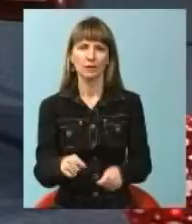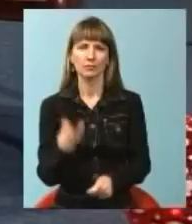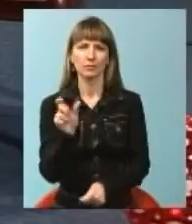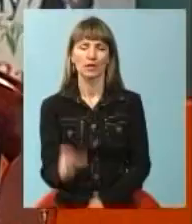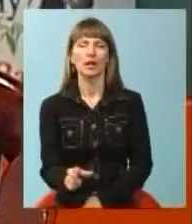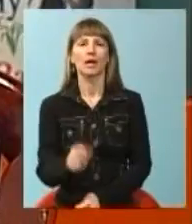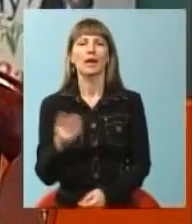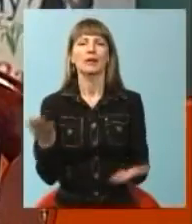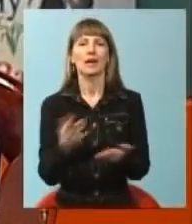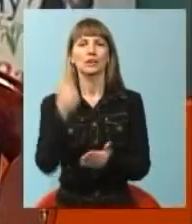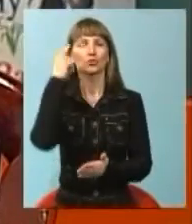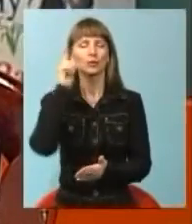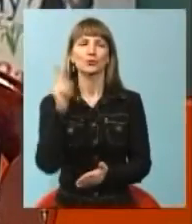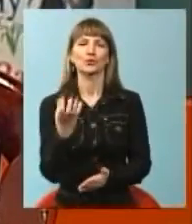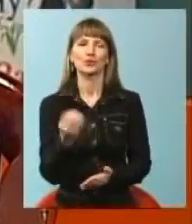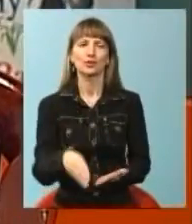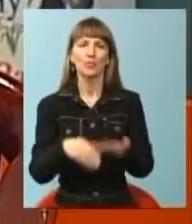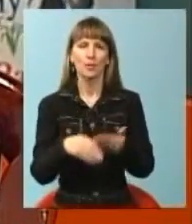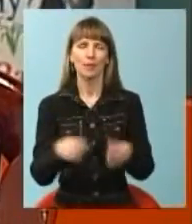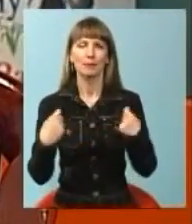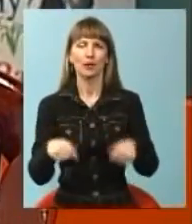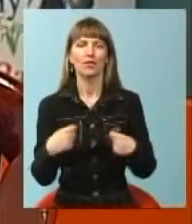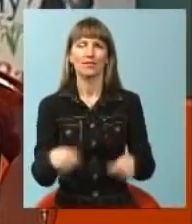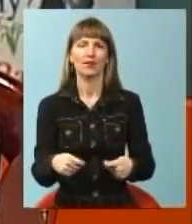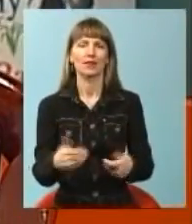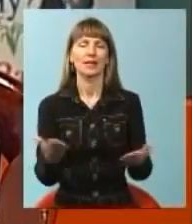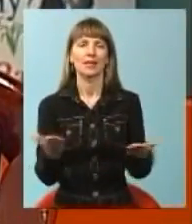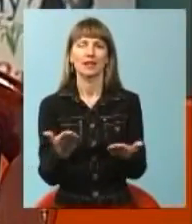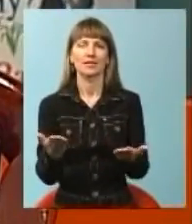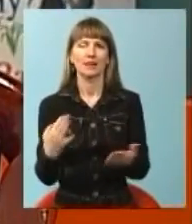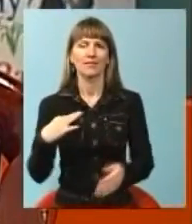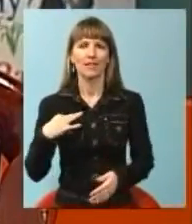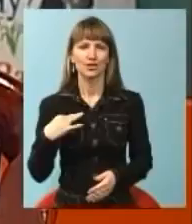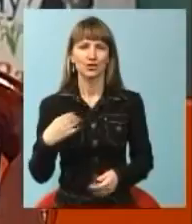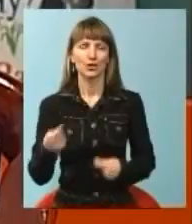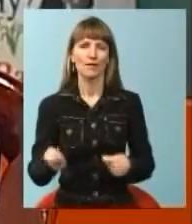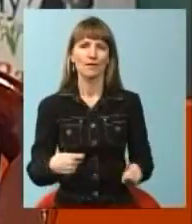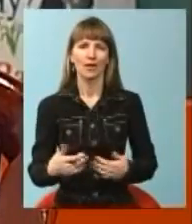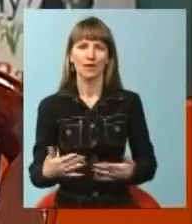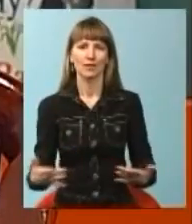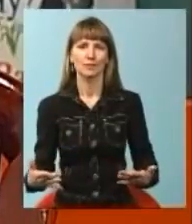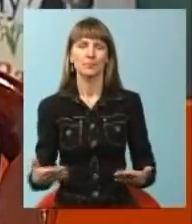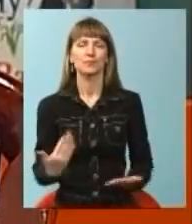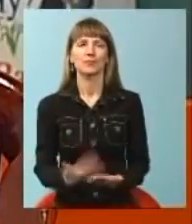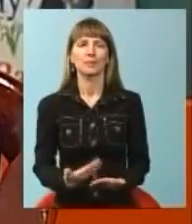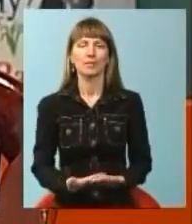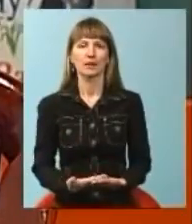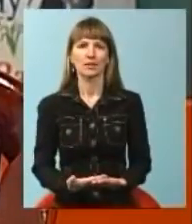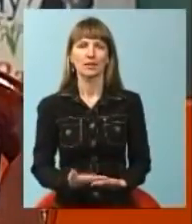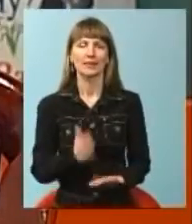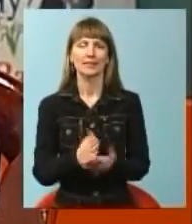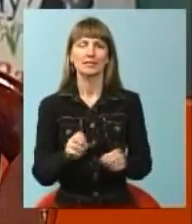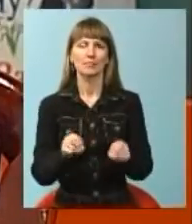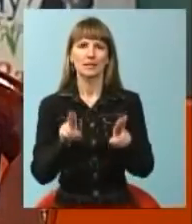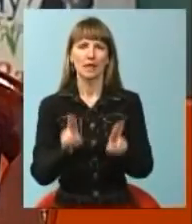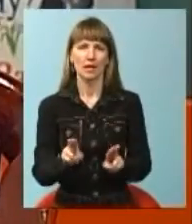як ти вважаєш, що ще допомагає продавати якісь певні речі, товари? Ну, наприклад, є